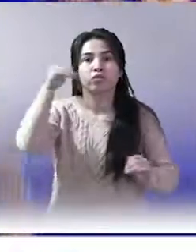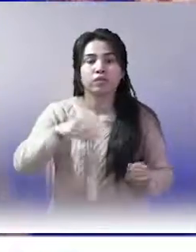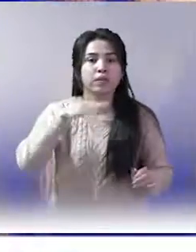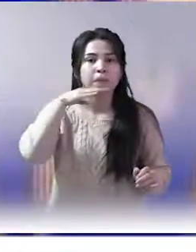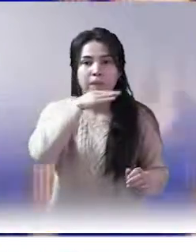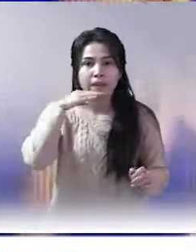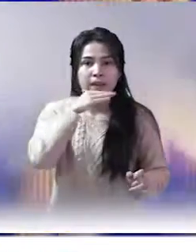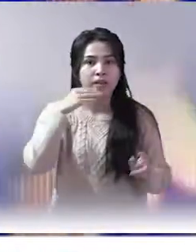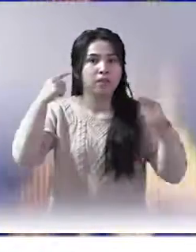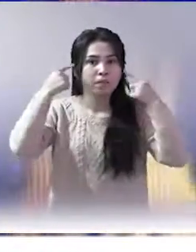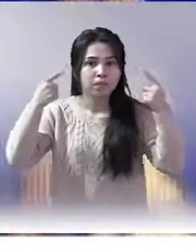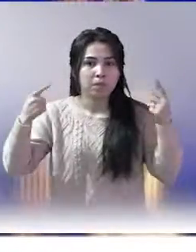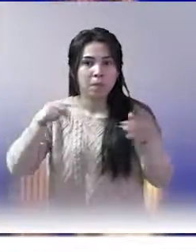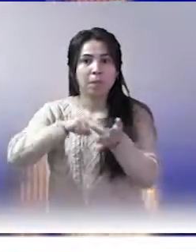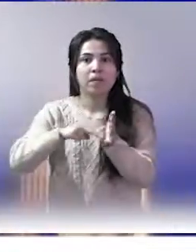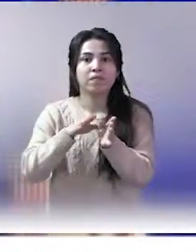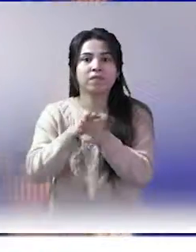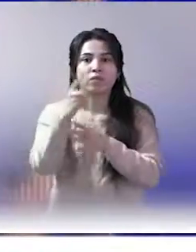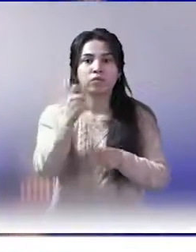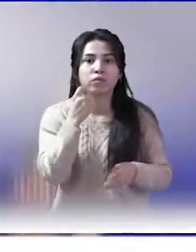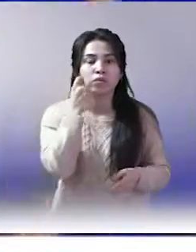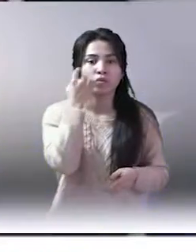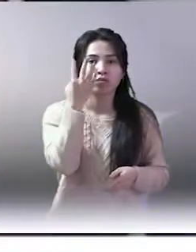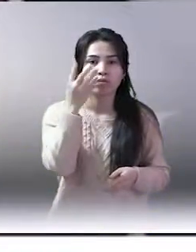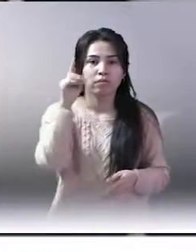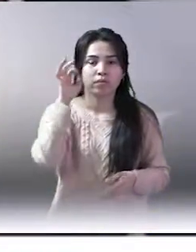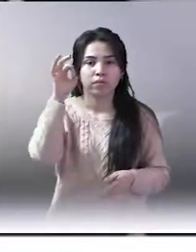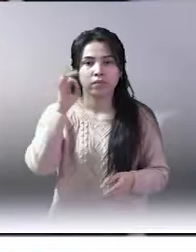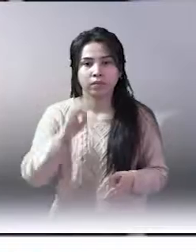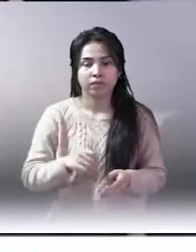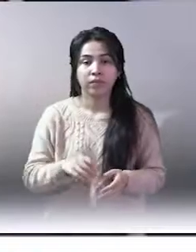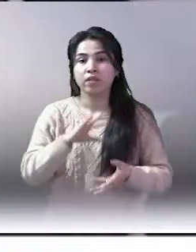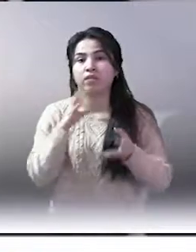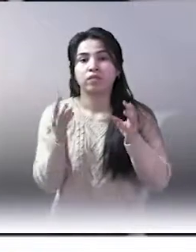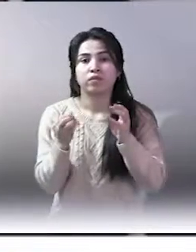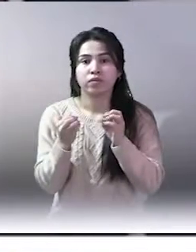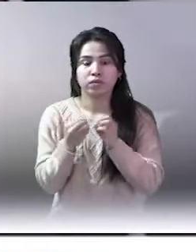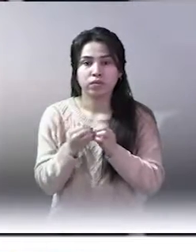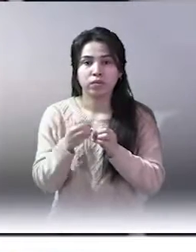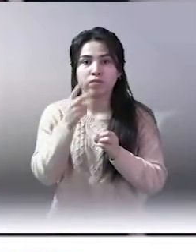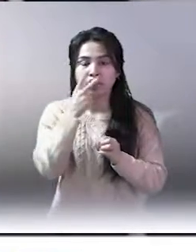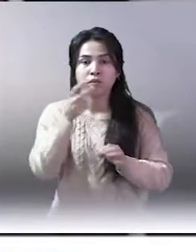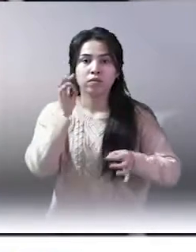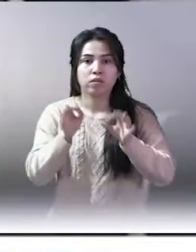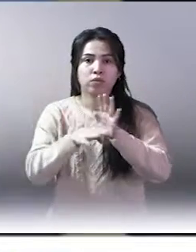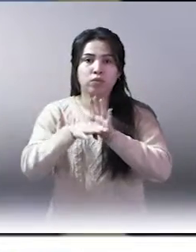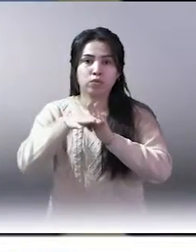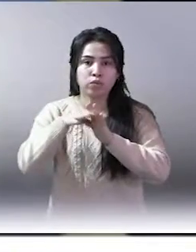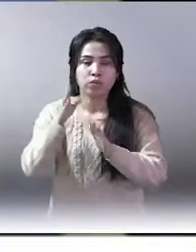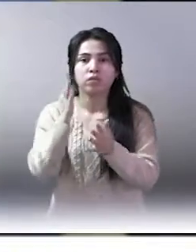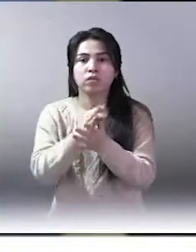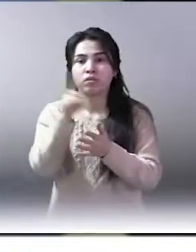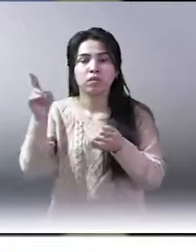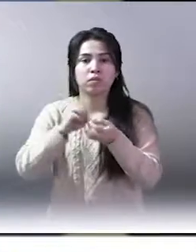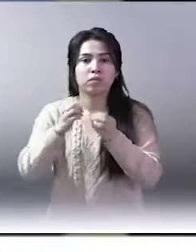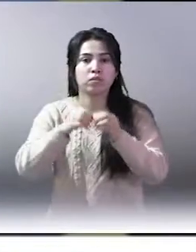мяса ягненка. План выполнен на 104%. Согласно озвученным данным, район развивается равномерно, однако есть и